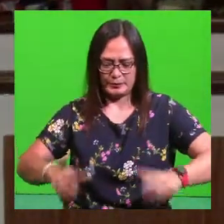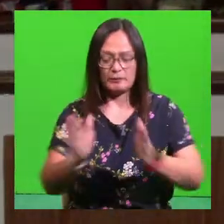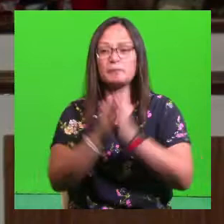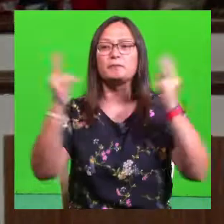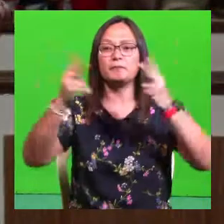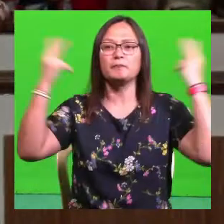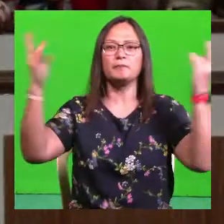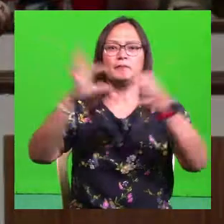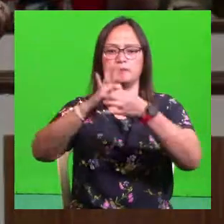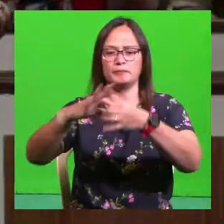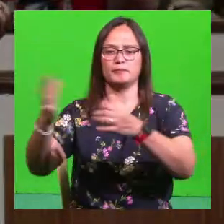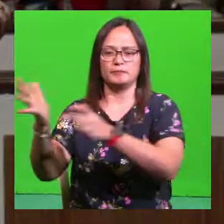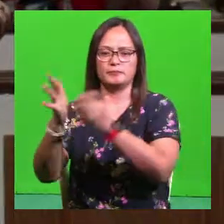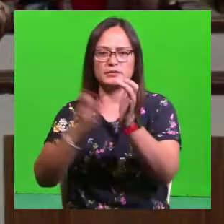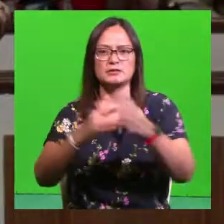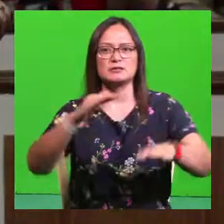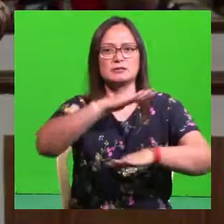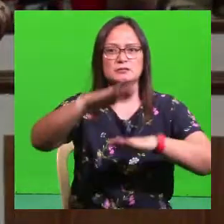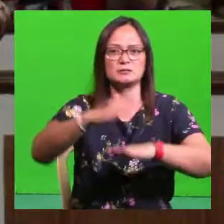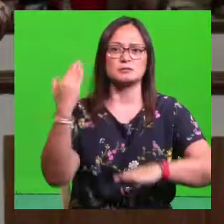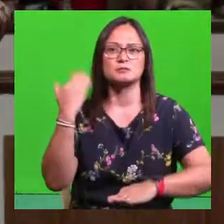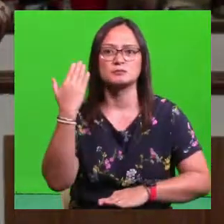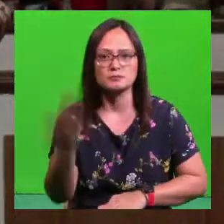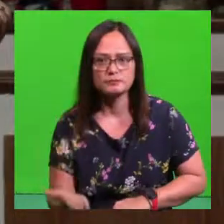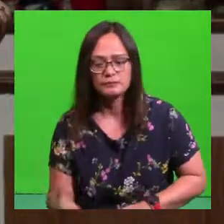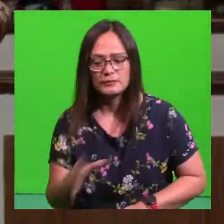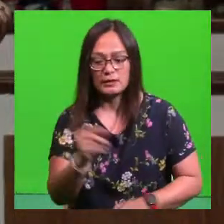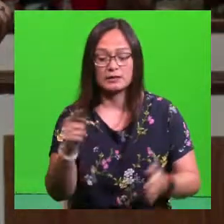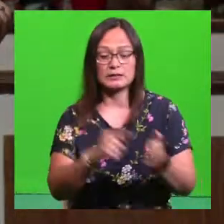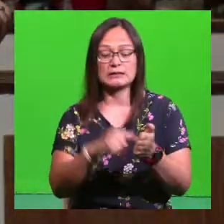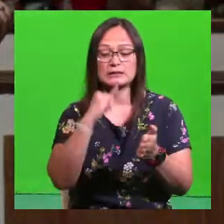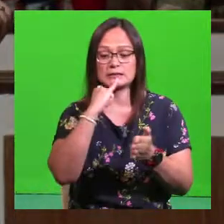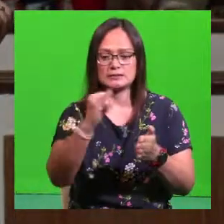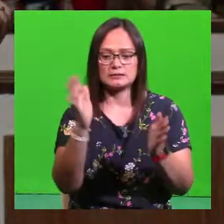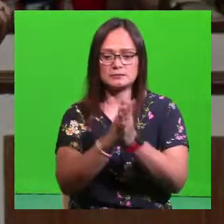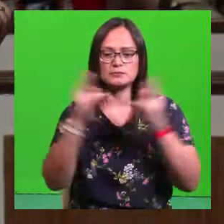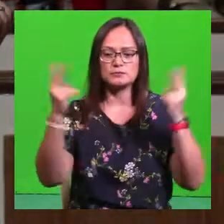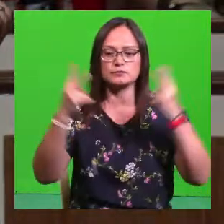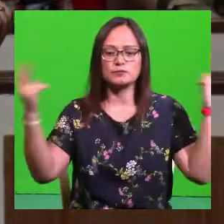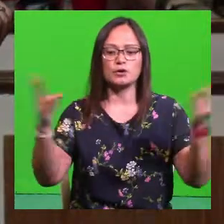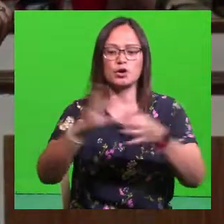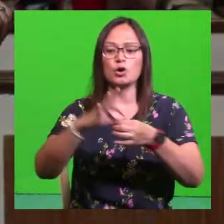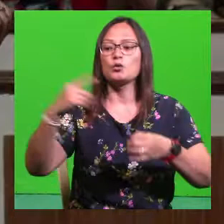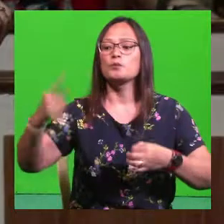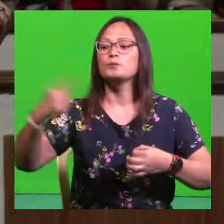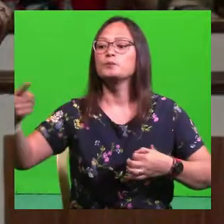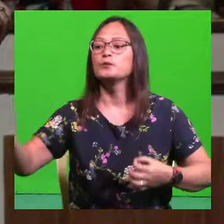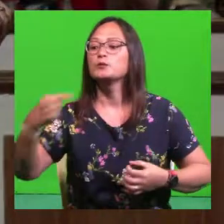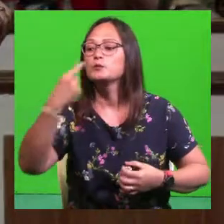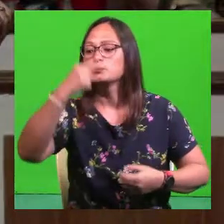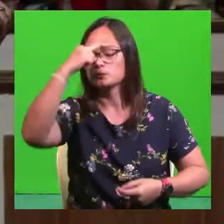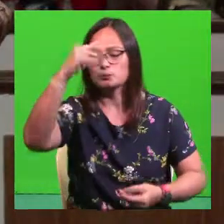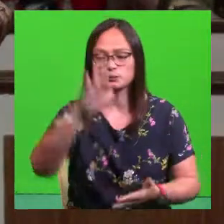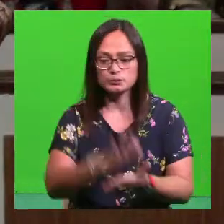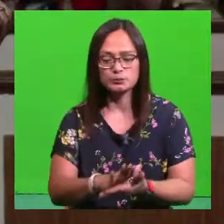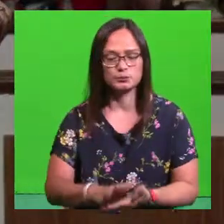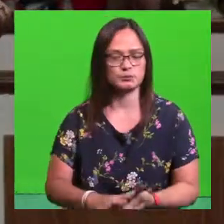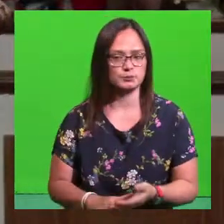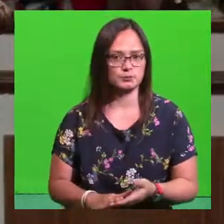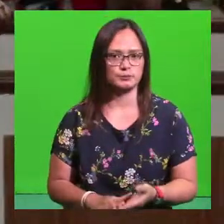ay sumasampalataya. Nariyan ba kayo? Okay. Far above